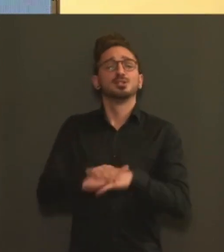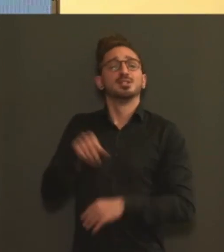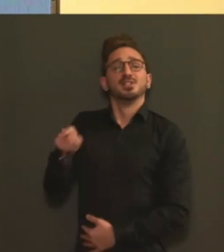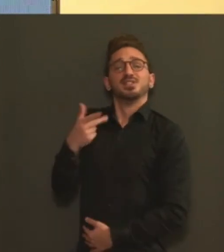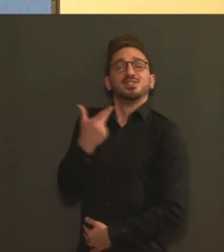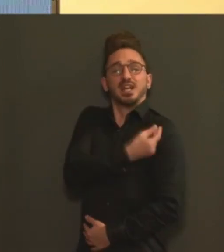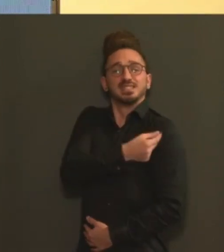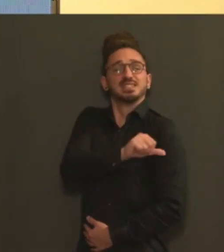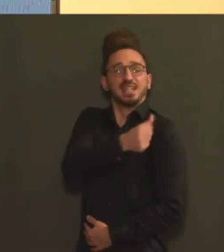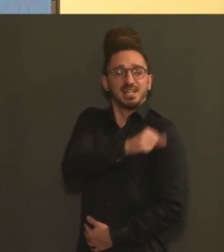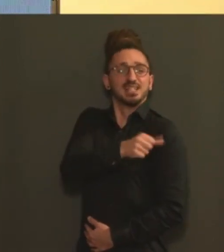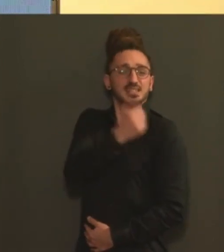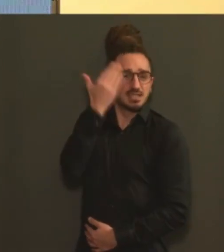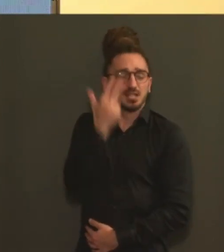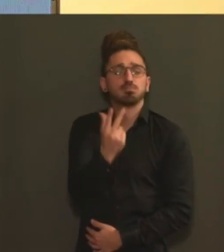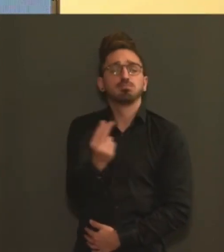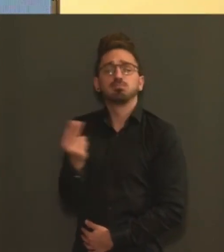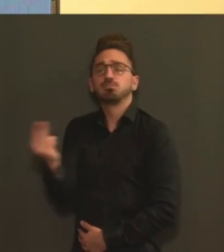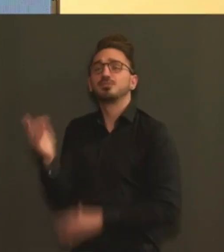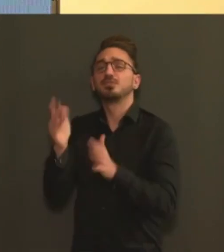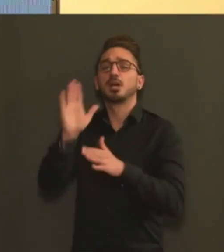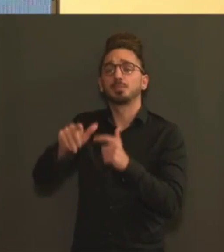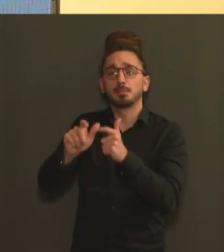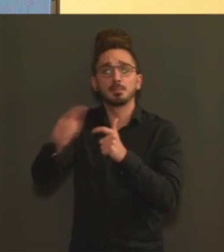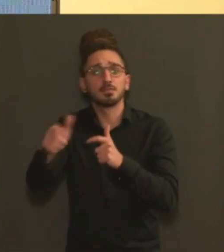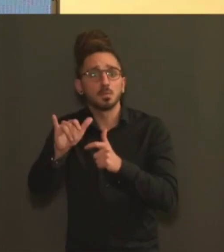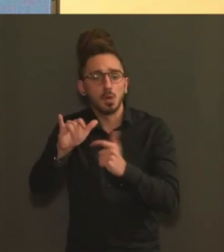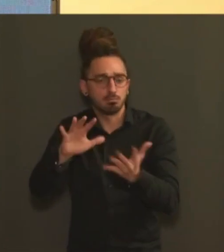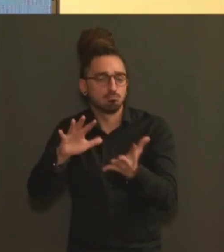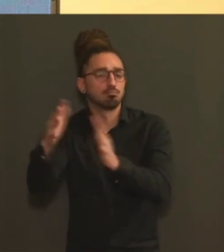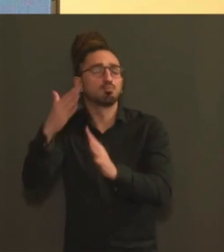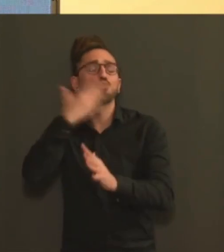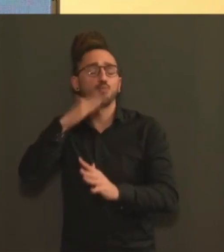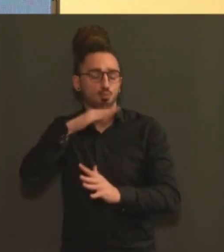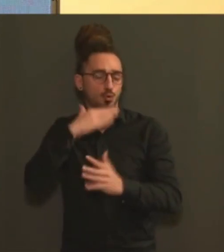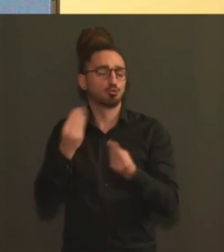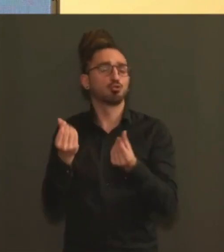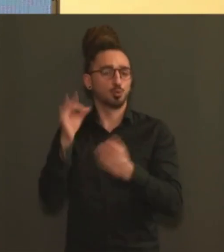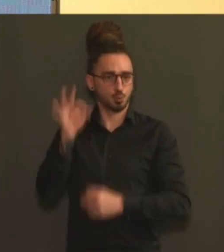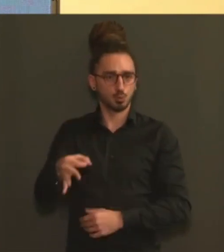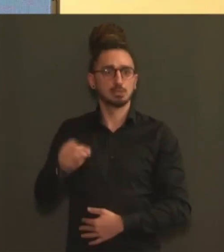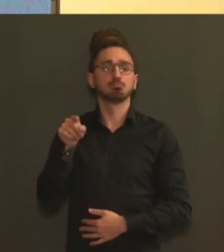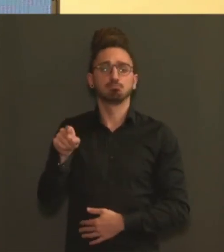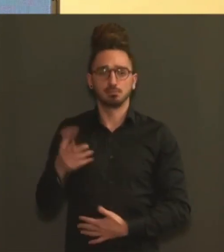encore améliorer ce type de résultats. Et c'est d'ailleurs le thème, deuxième thème qu'on voulait développer avec vous.